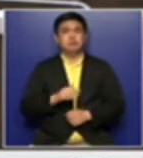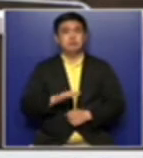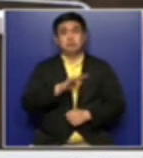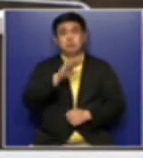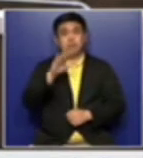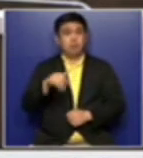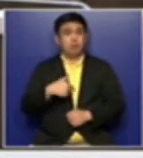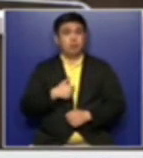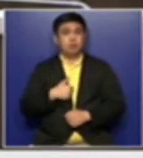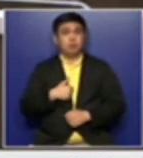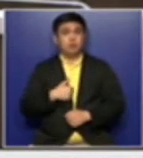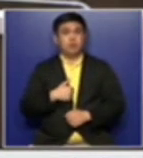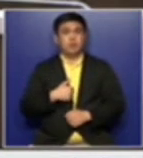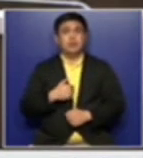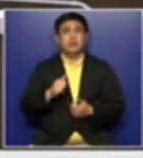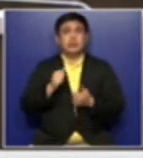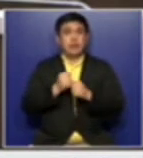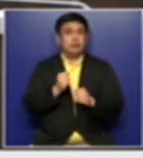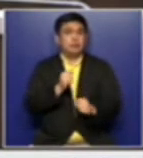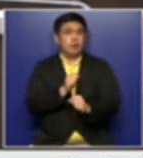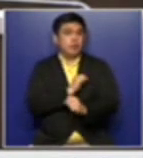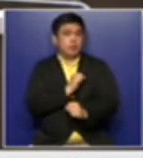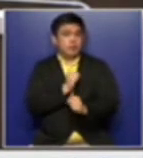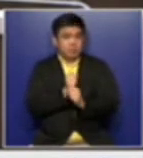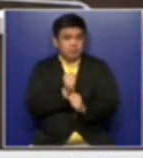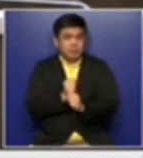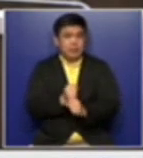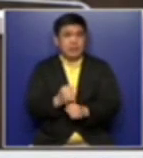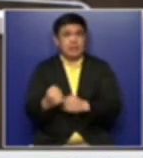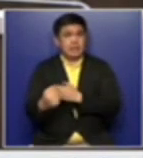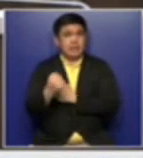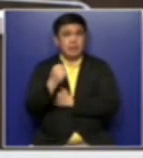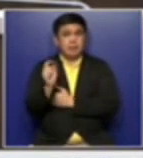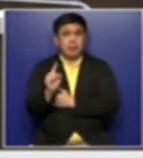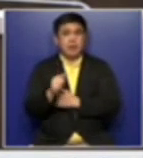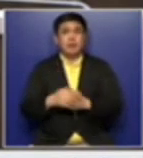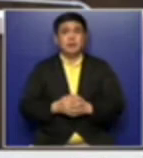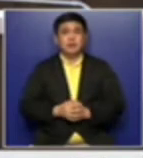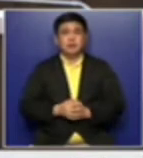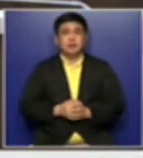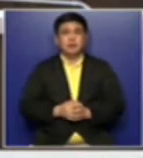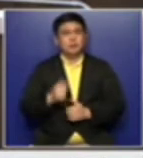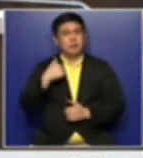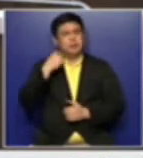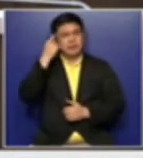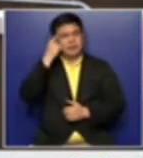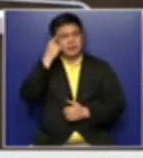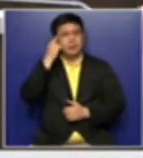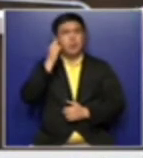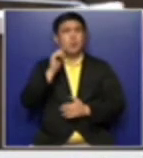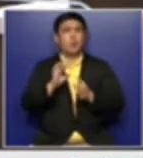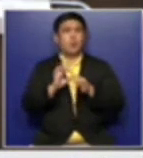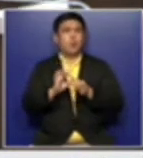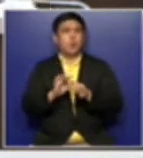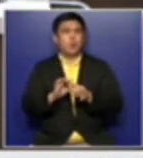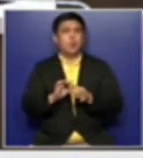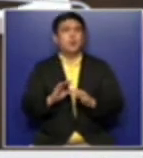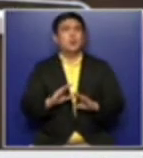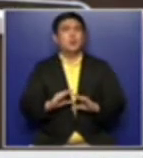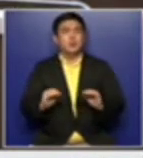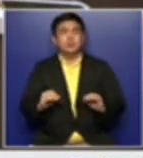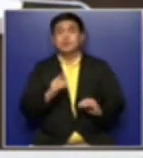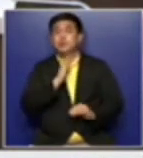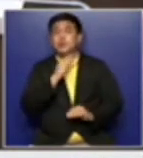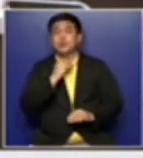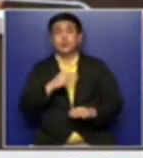มาชิกสภาผู้แทนราษฎรเราเนี่ยได้ทำหน้าที่กันอย่างเข้มแข็งผมนอนตาหลับครับเพราะว่าอย่างน้อยๆเราได้บอกให้